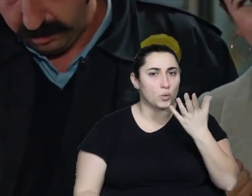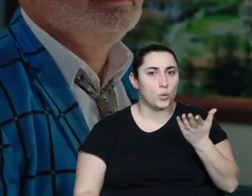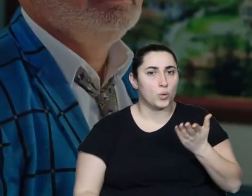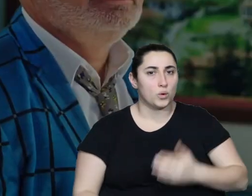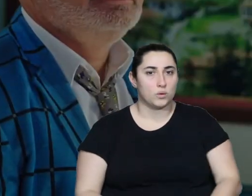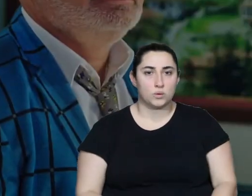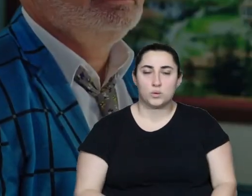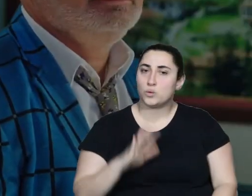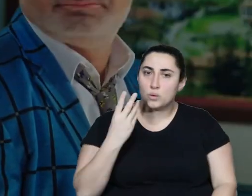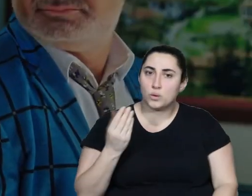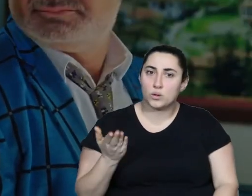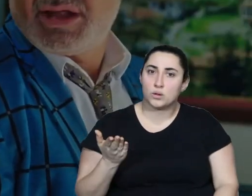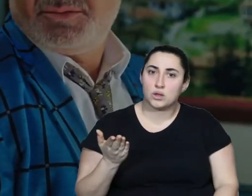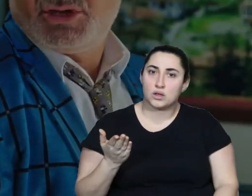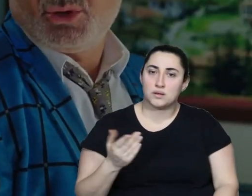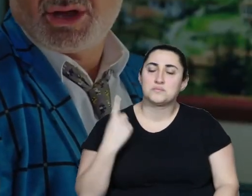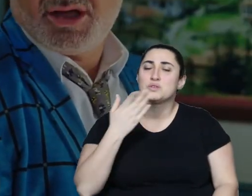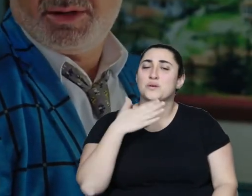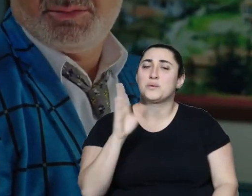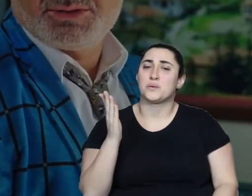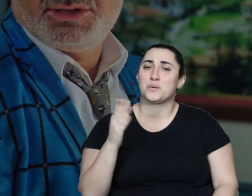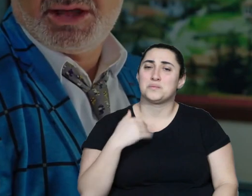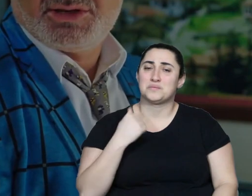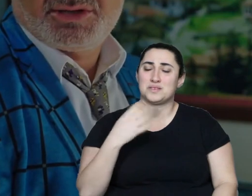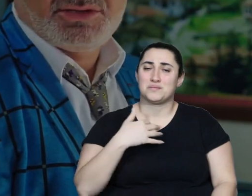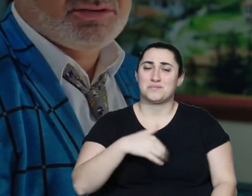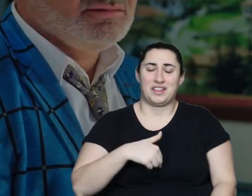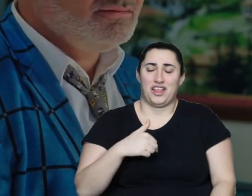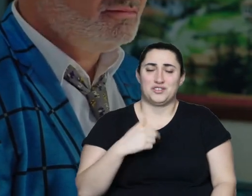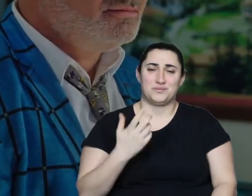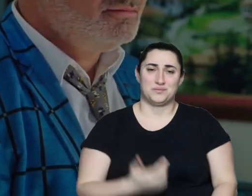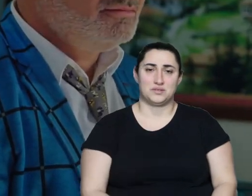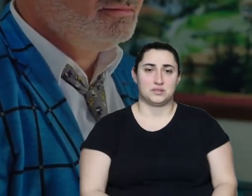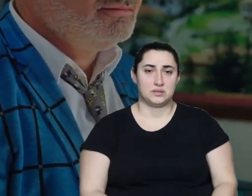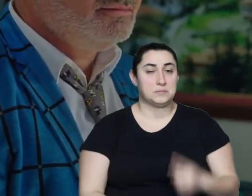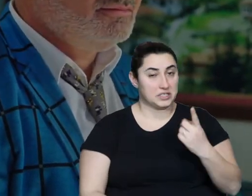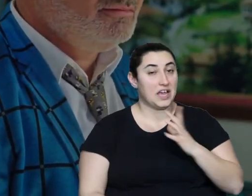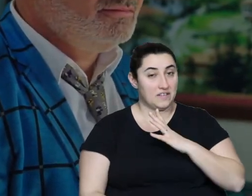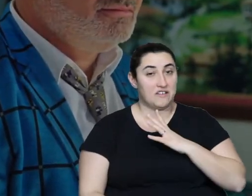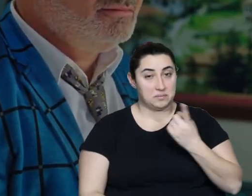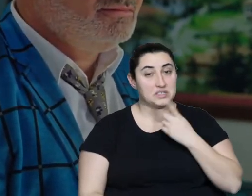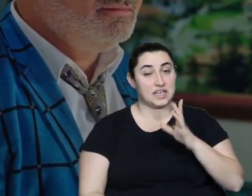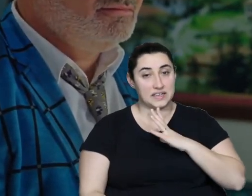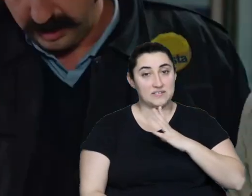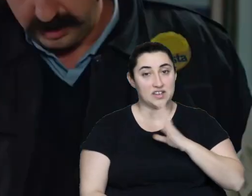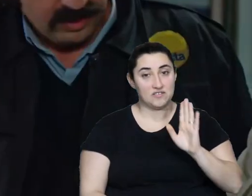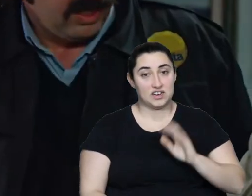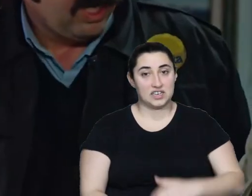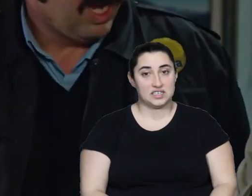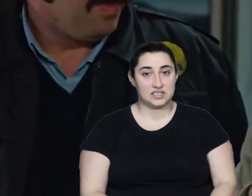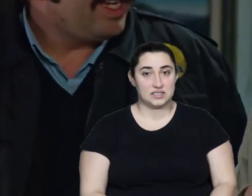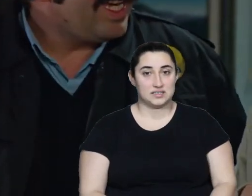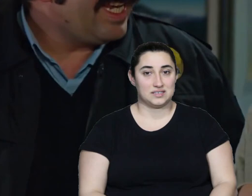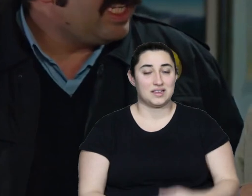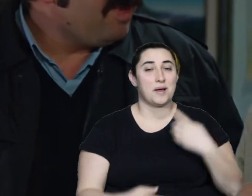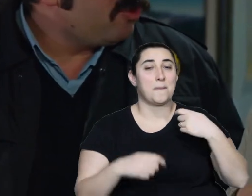yazık? Ne oluyor burada ya? Bir şey yok ya. Benim biraz midem eşkimiş. Var var. Bir şey var. Var.